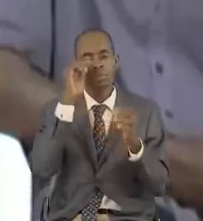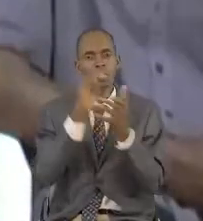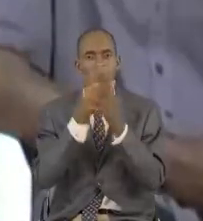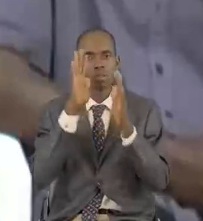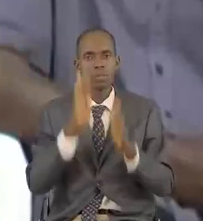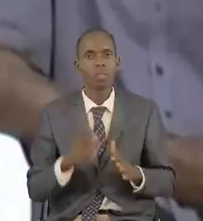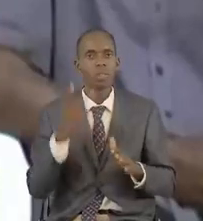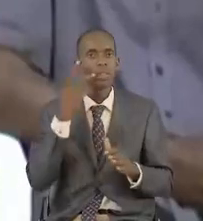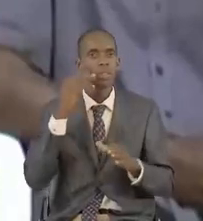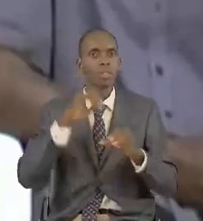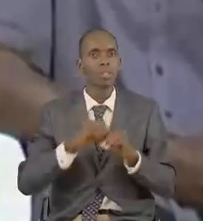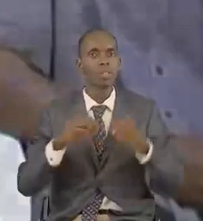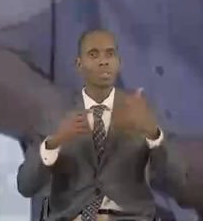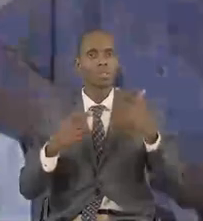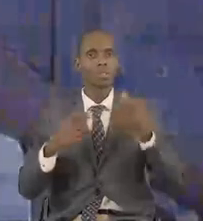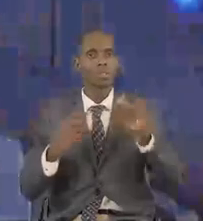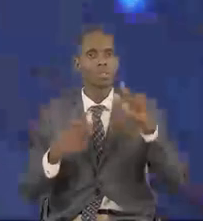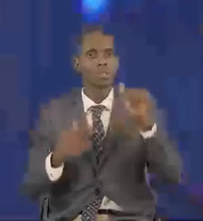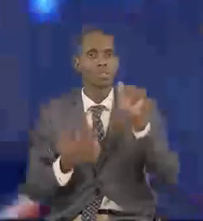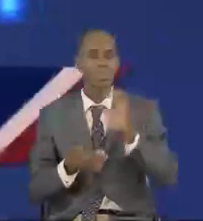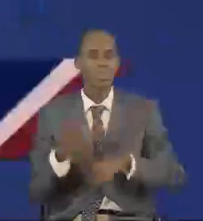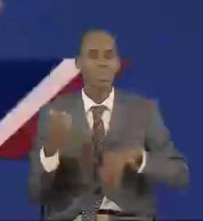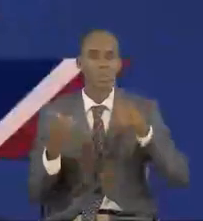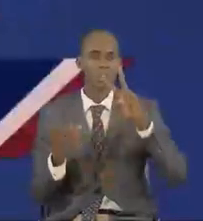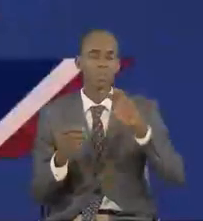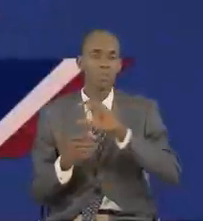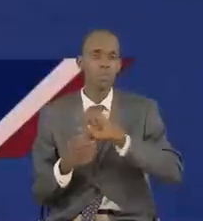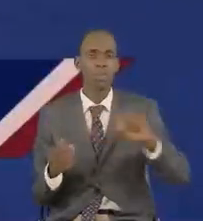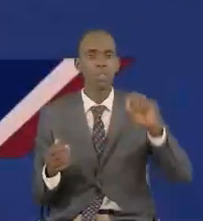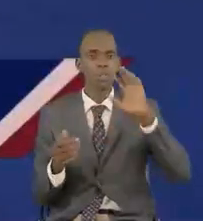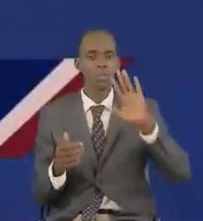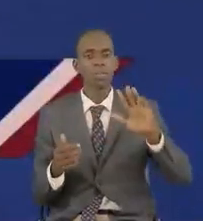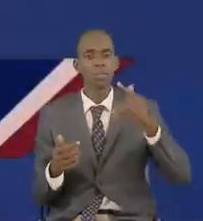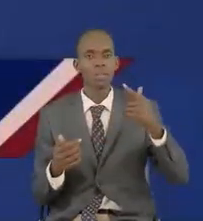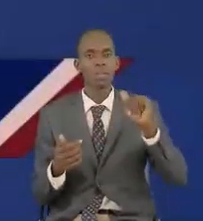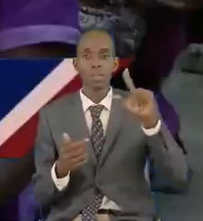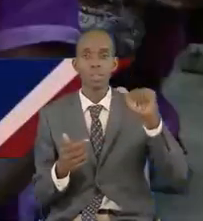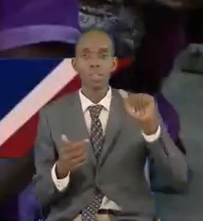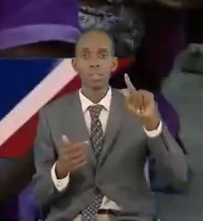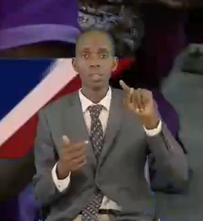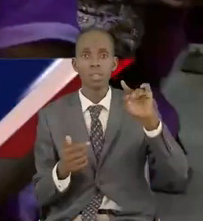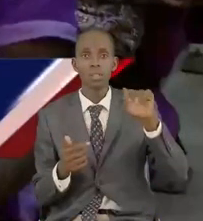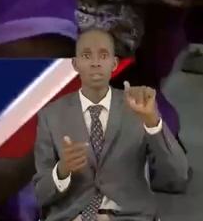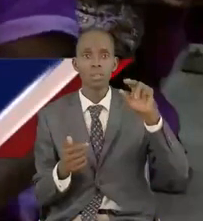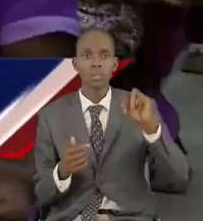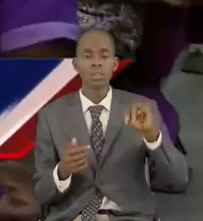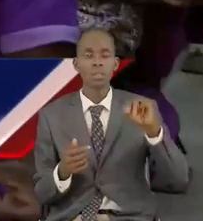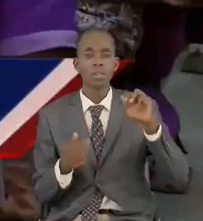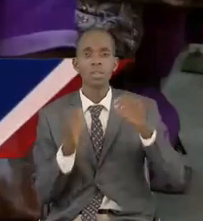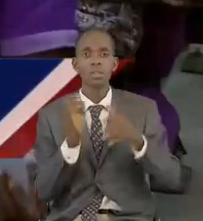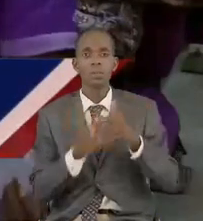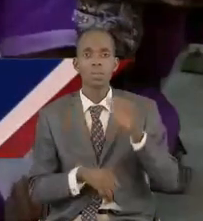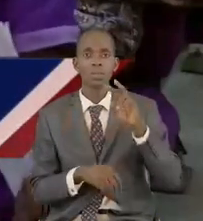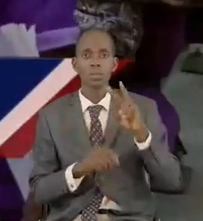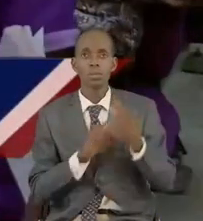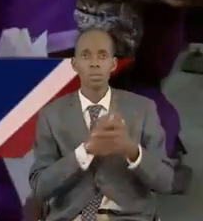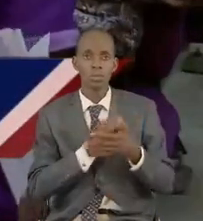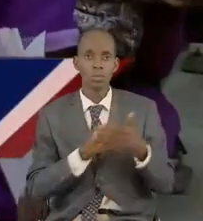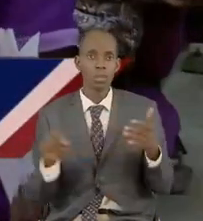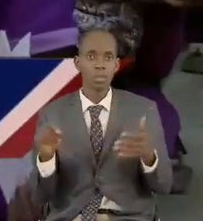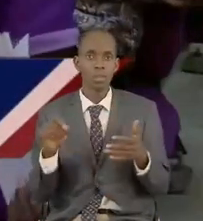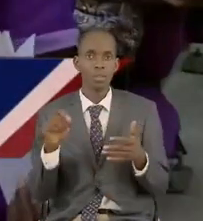Gala chapitre 2 verset 5 nous ne leur sésame pas